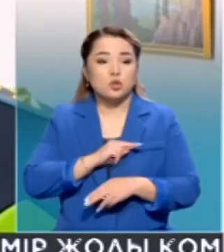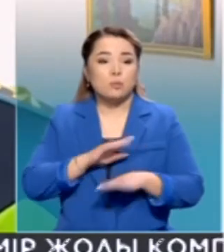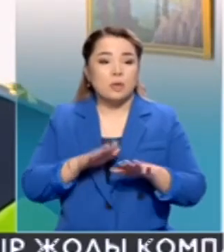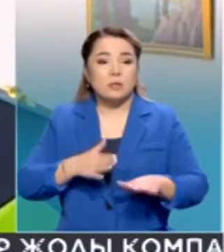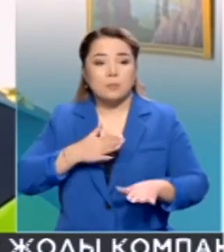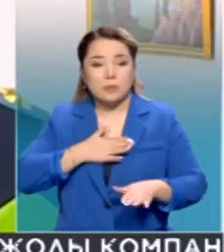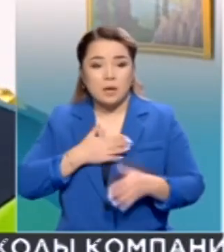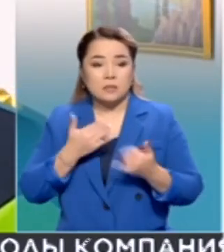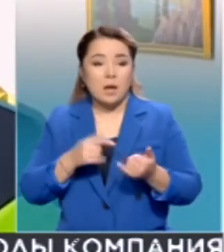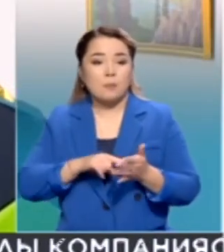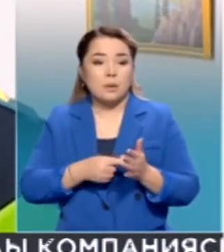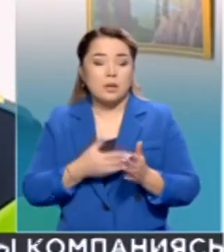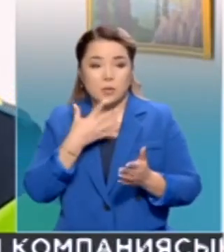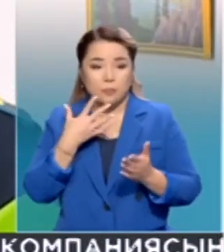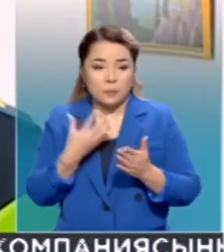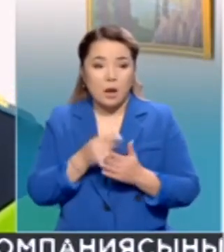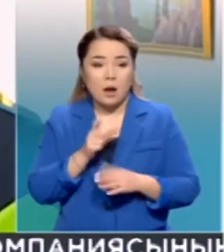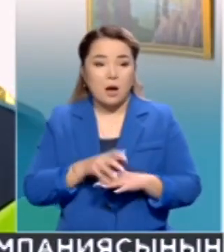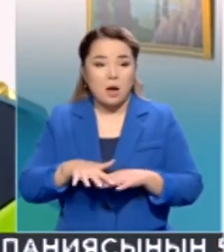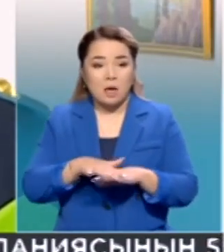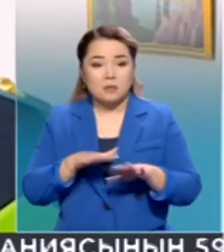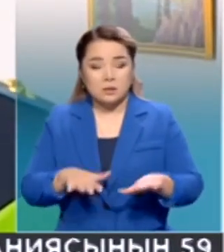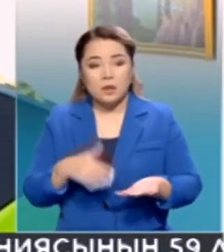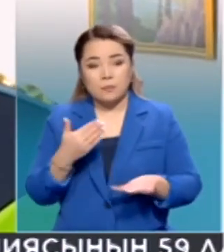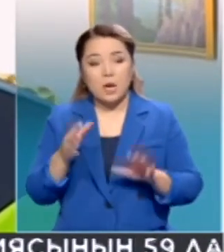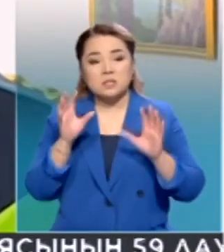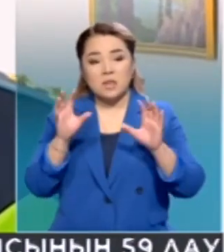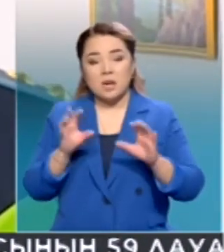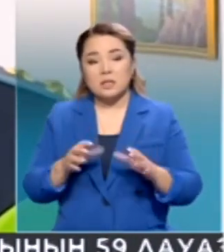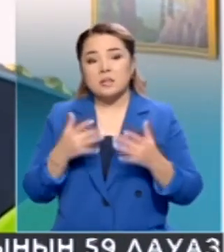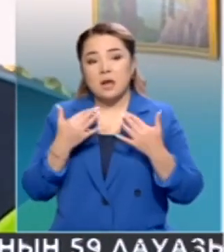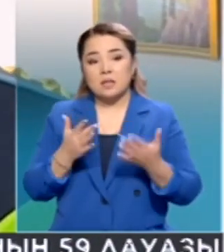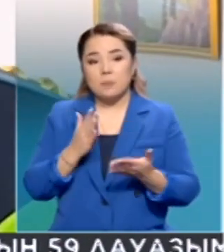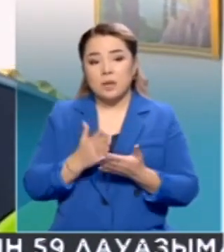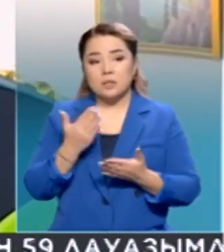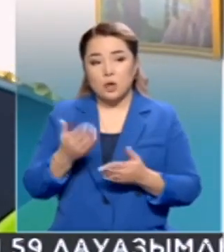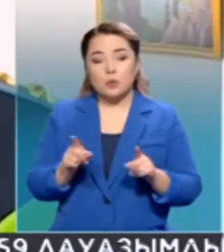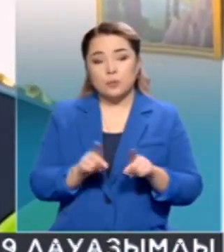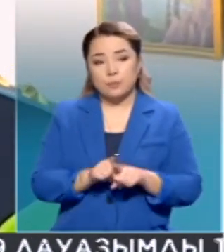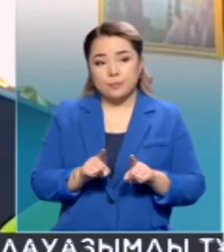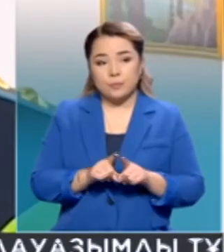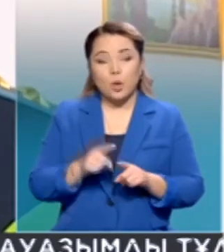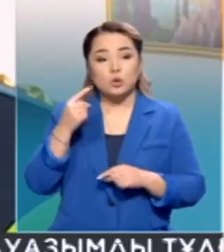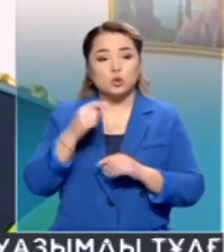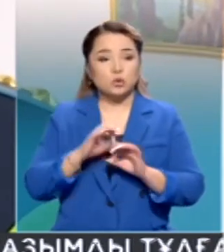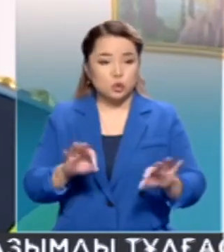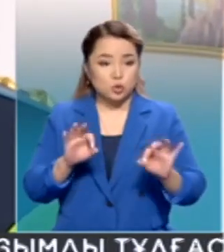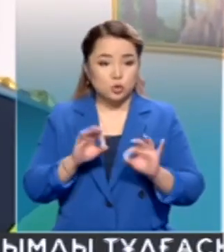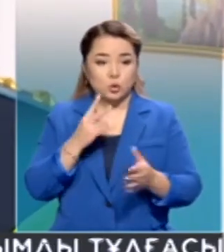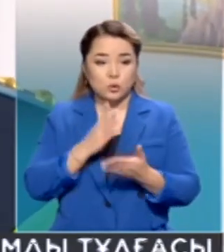Біздің енді мақсатымыз халыққа заң талаптарын түсіндіру,